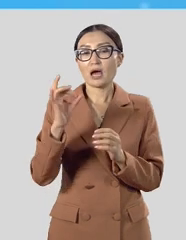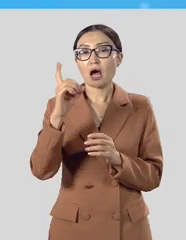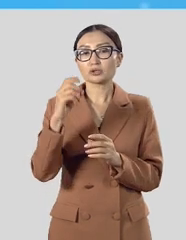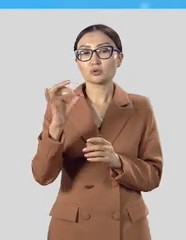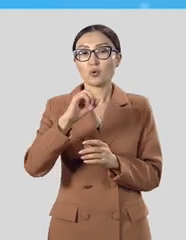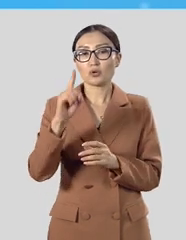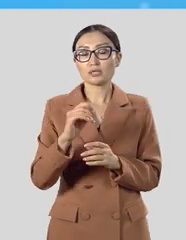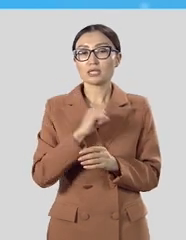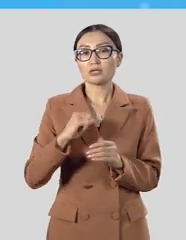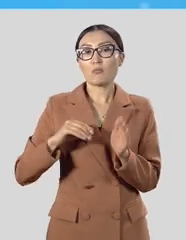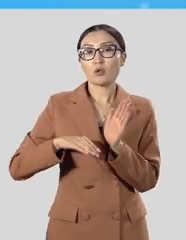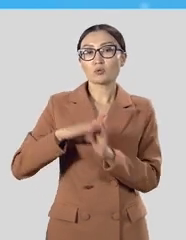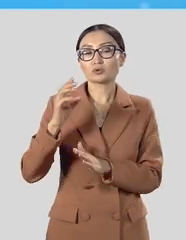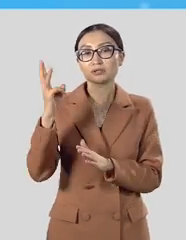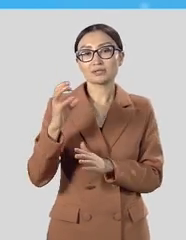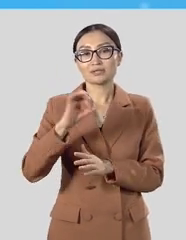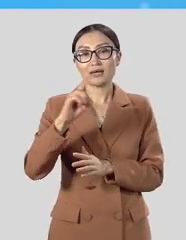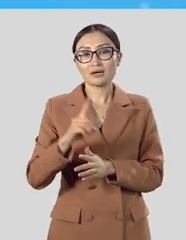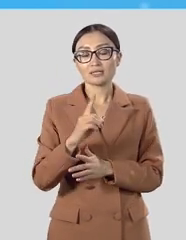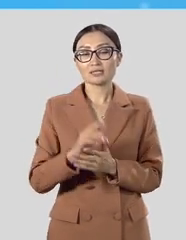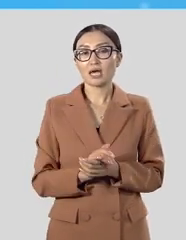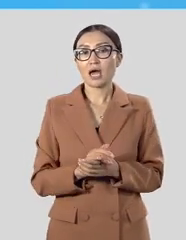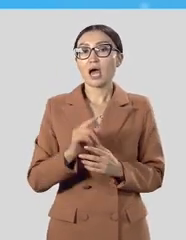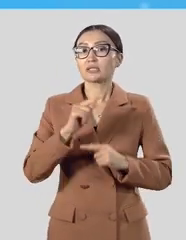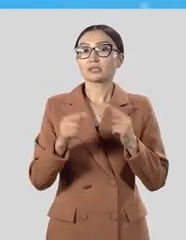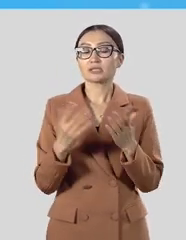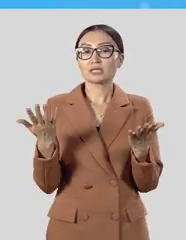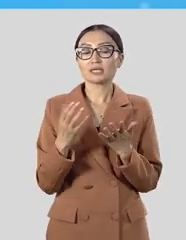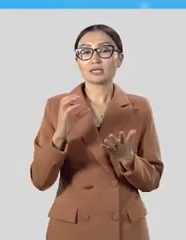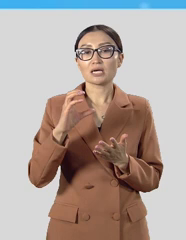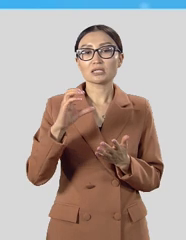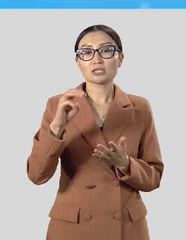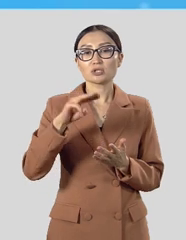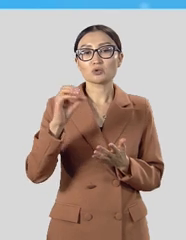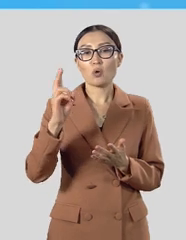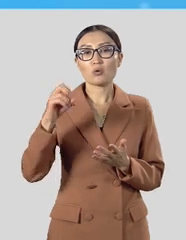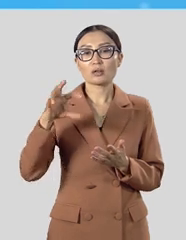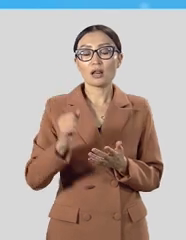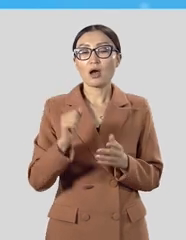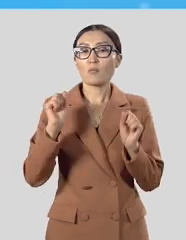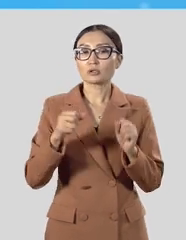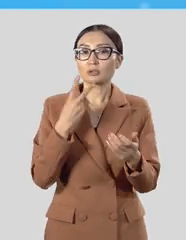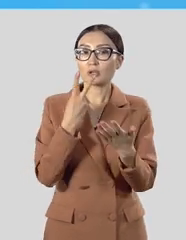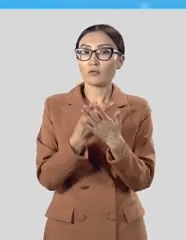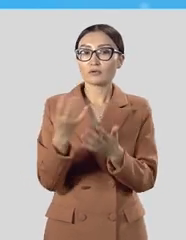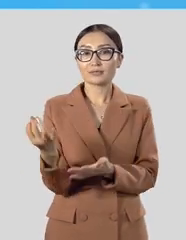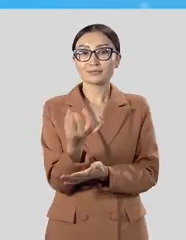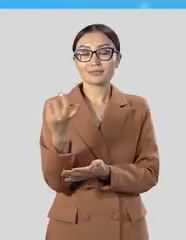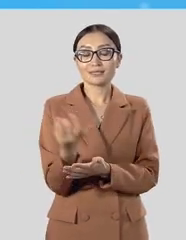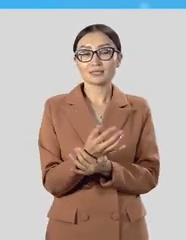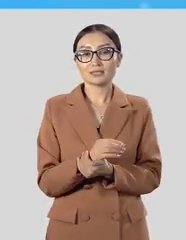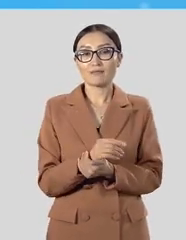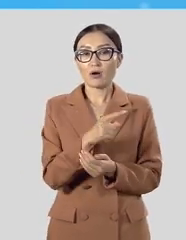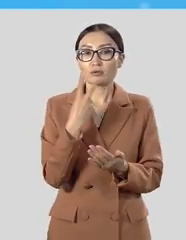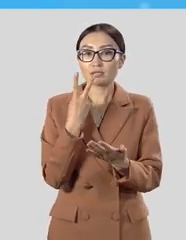а самые лучшие даже в 300 раз. Через такие стекла можно было увидеть много интересного. Левенгук